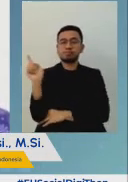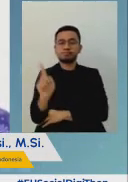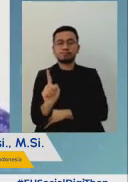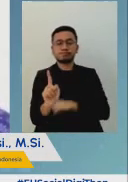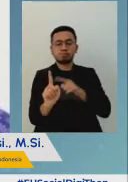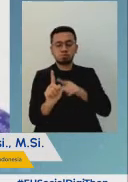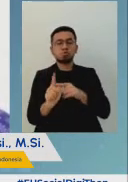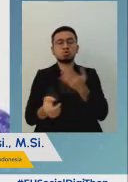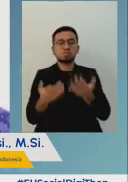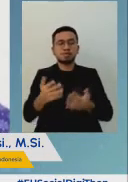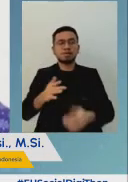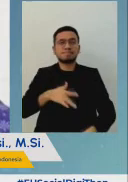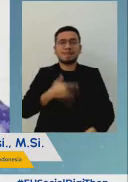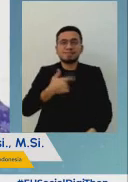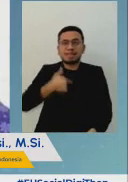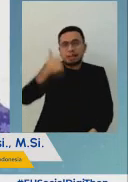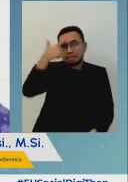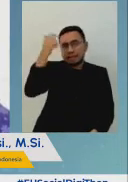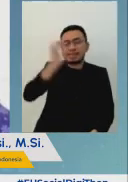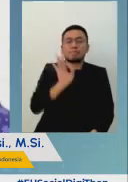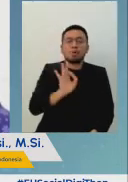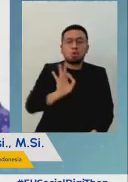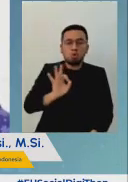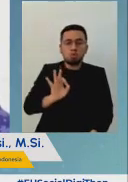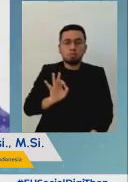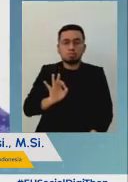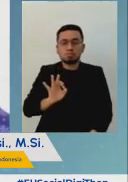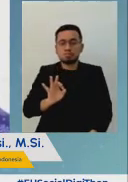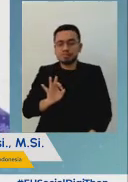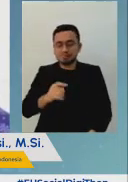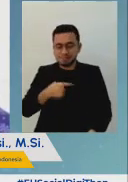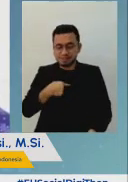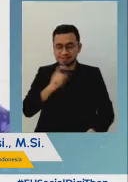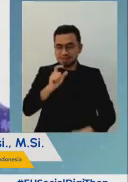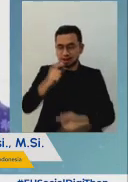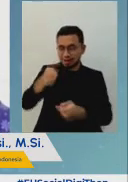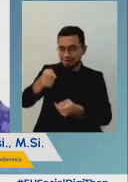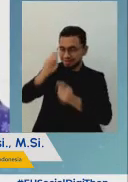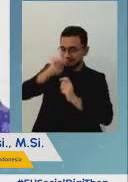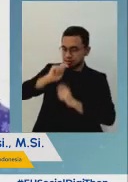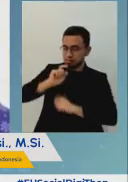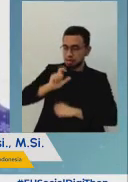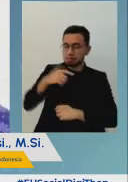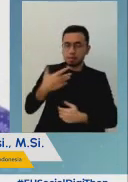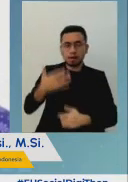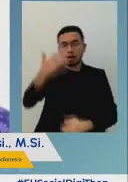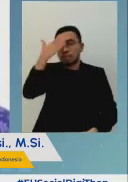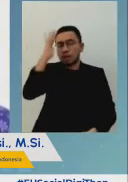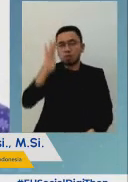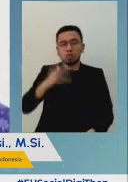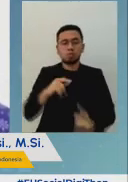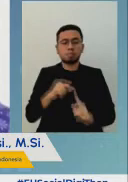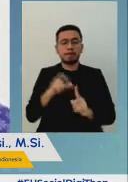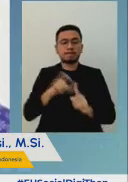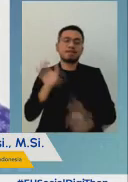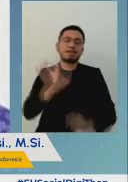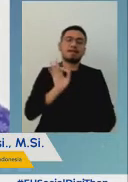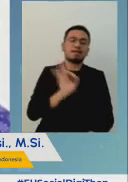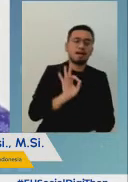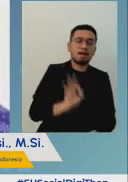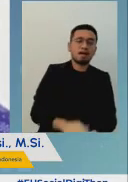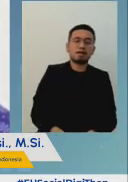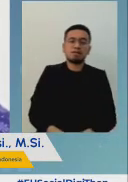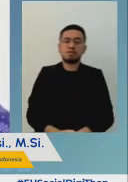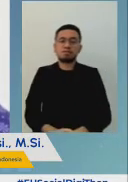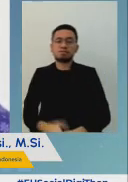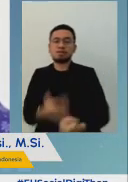dirinya. Gitu ya, dia jadi tidak bisa menghargai dirinya sendiri ya, kemudian dia tidak percaya diri, keterampilan sosialnya